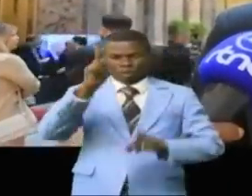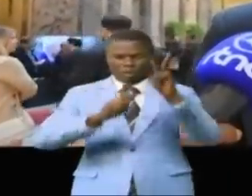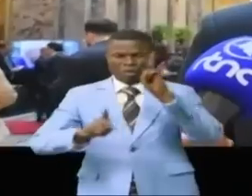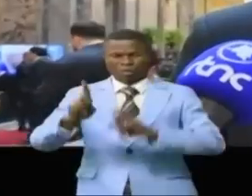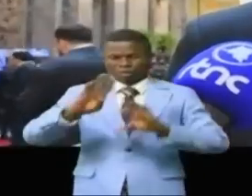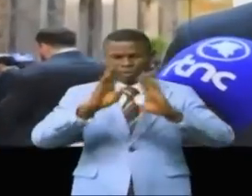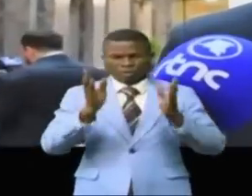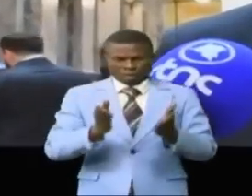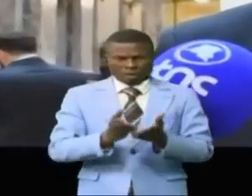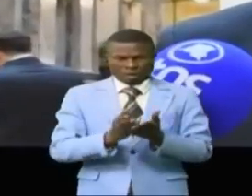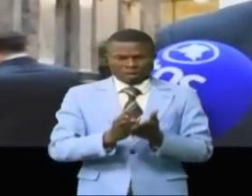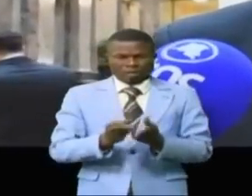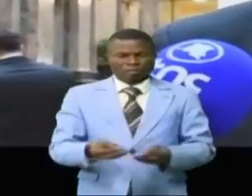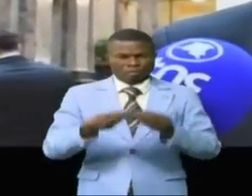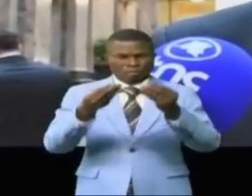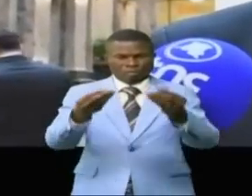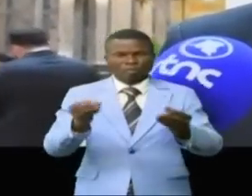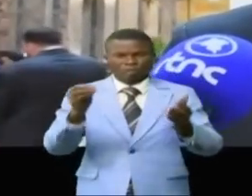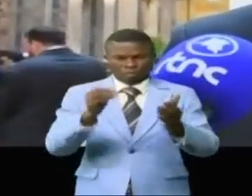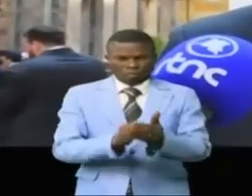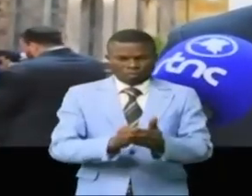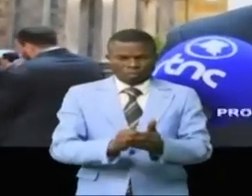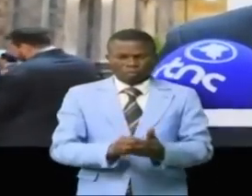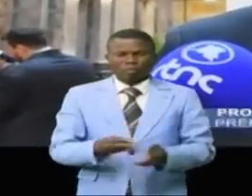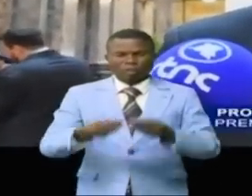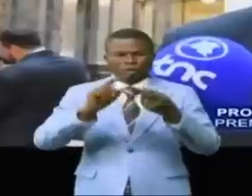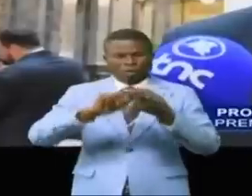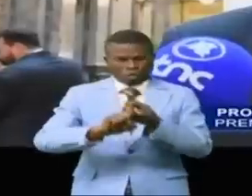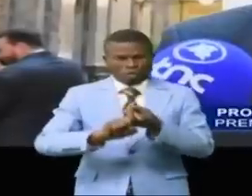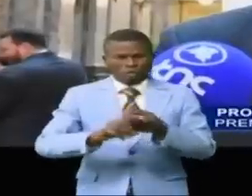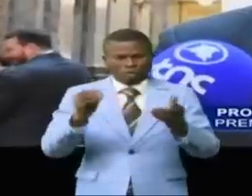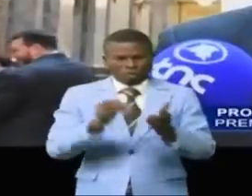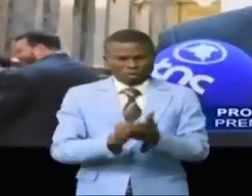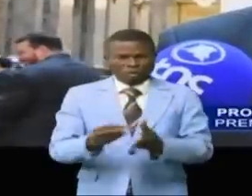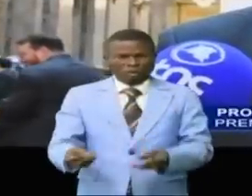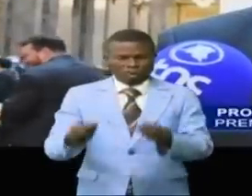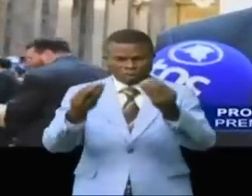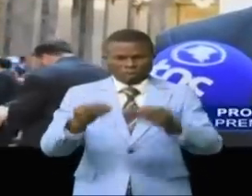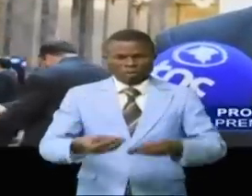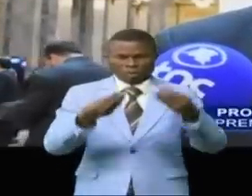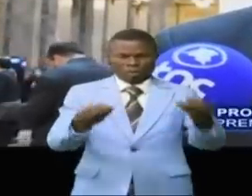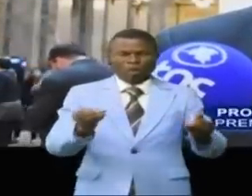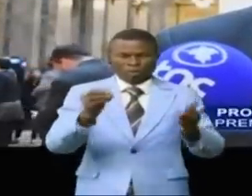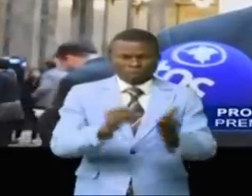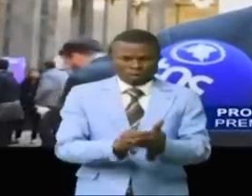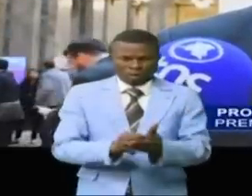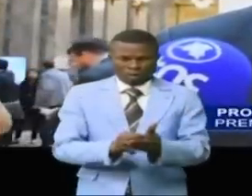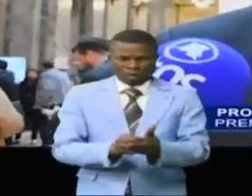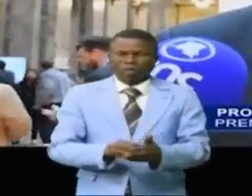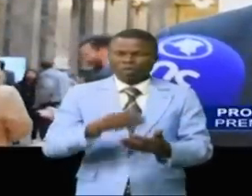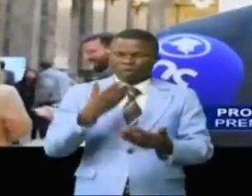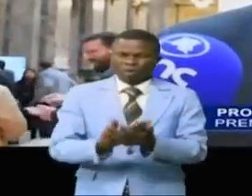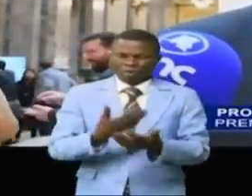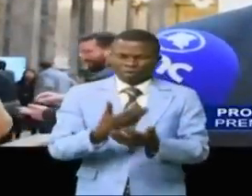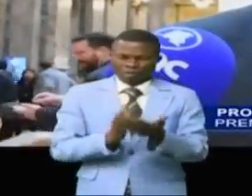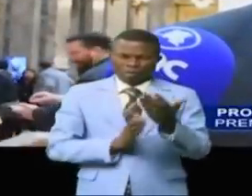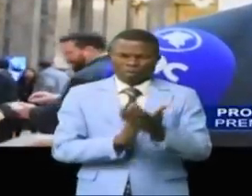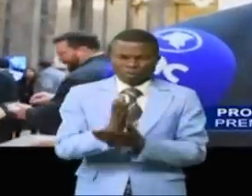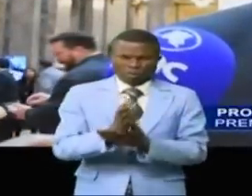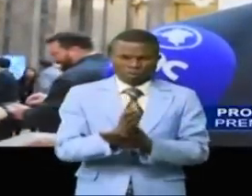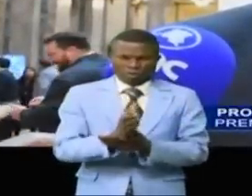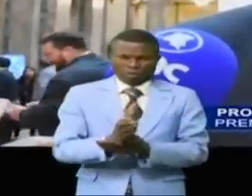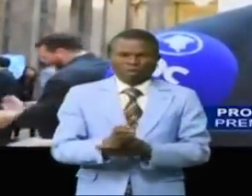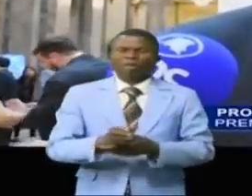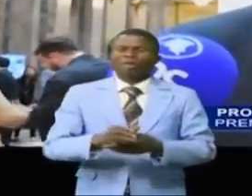va lui redonner, lui refaire confiance pour qu'il nous place d'une façon irrémédiablement et d'une